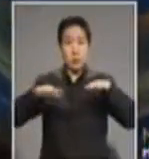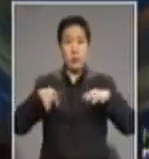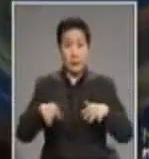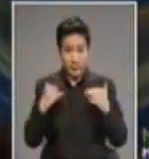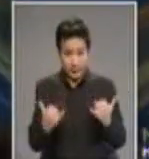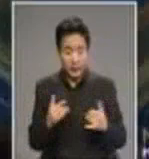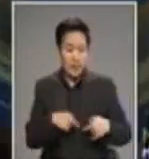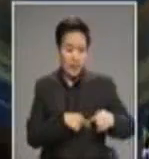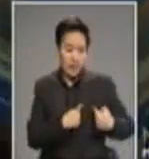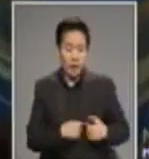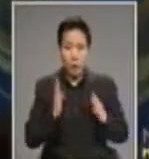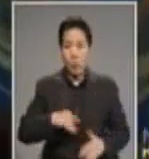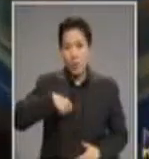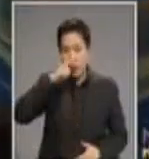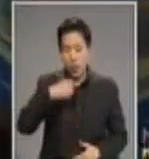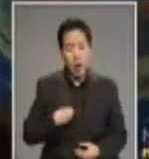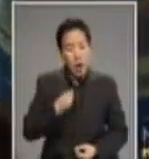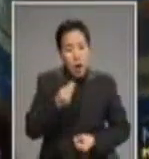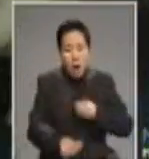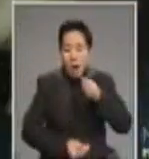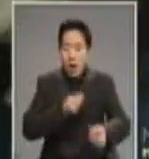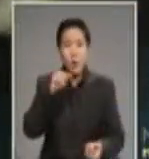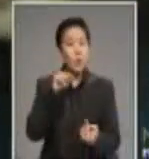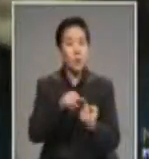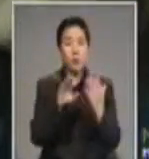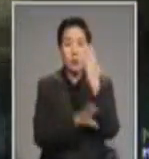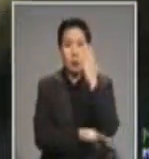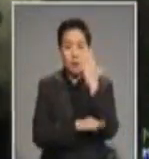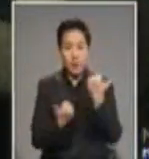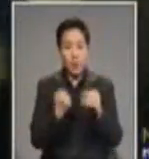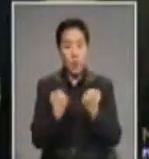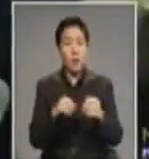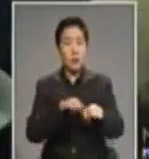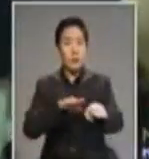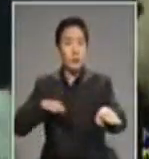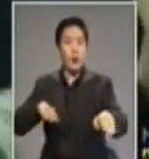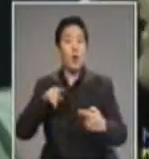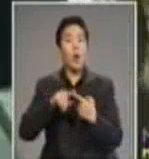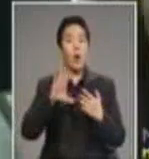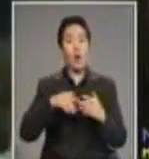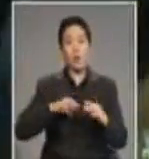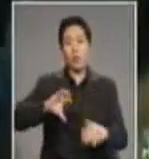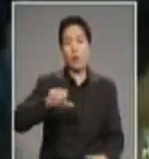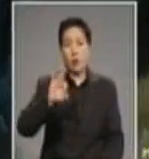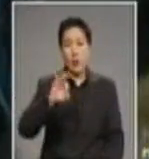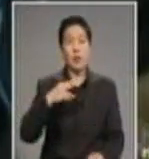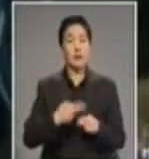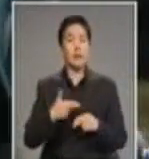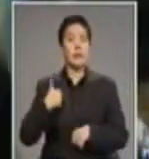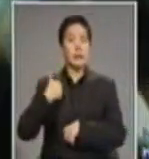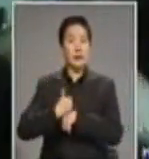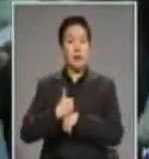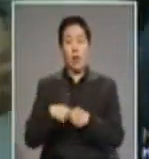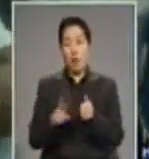ทาน้ำใจของคนไทยยังคงหลั่งไหลมาอย่างต่อเนื่องวันนี้นี้ขบวนคาราวาของบมจอสมทนำโดยคุณวิโรธตรับวงศ์วิทยา